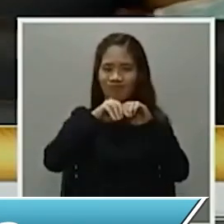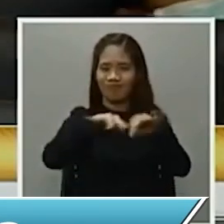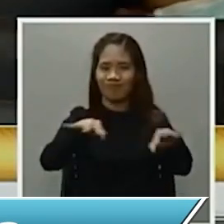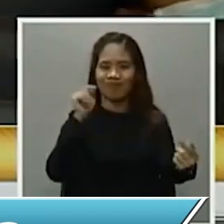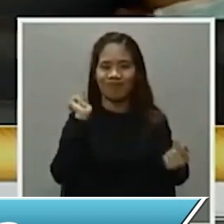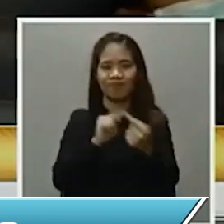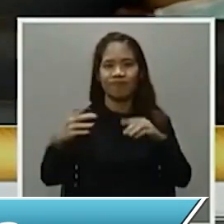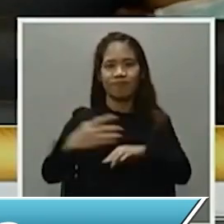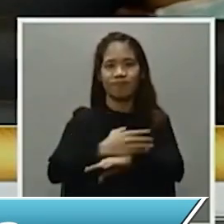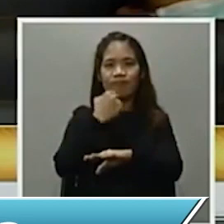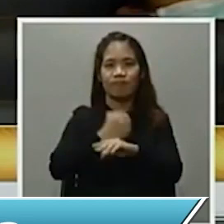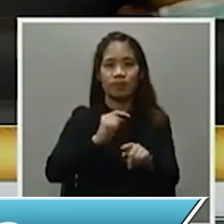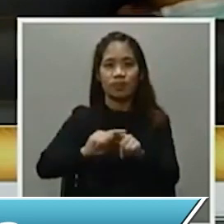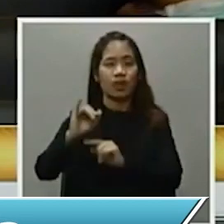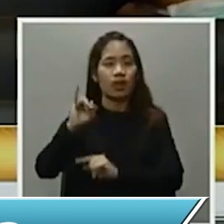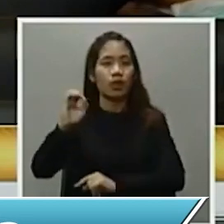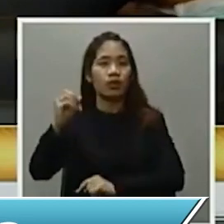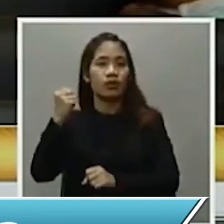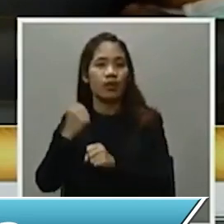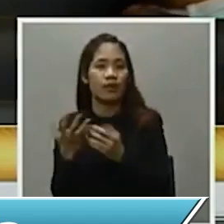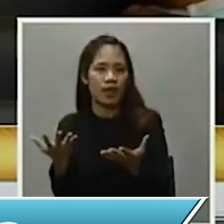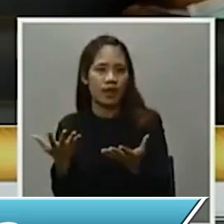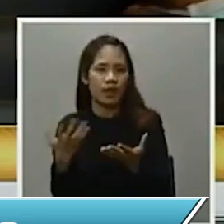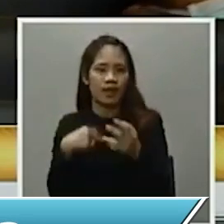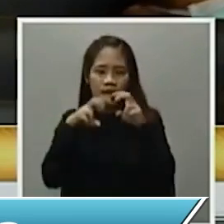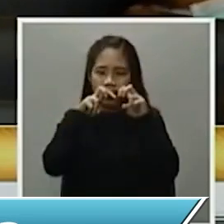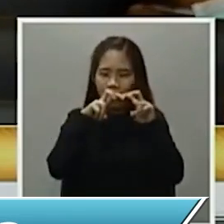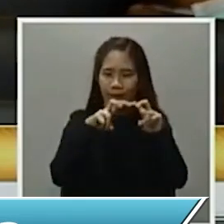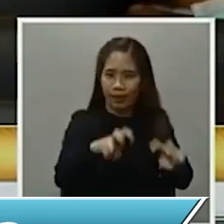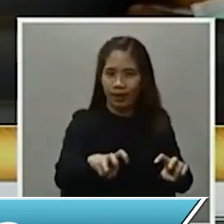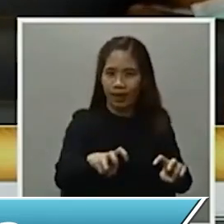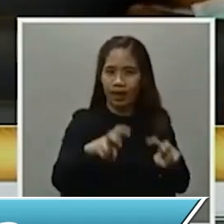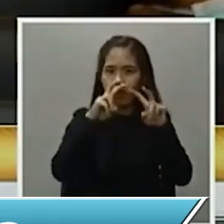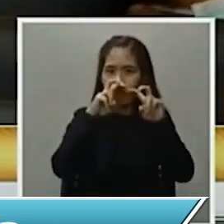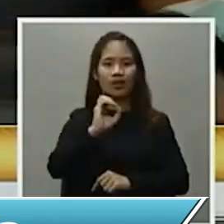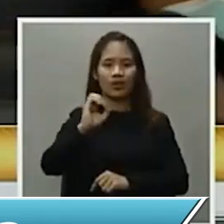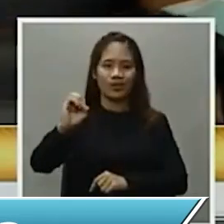นี้ว่าจริงๆแล้วมันเป็นยังไงค่ะ